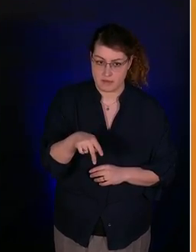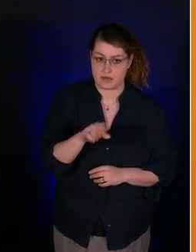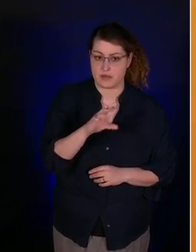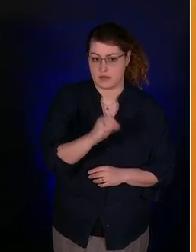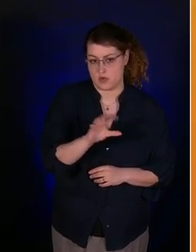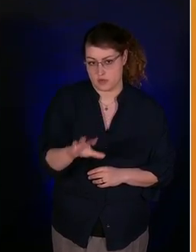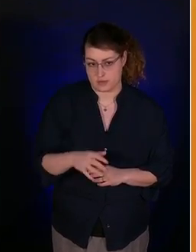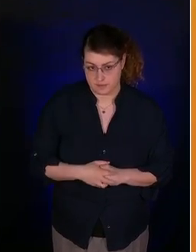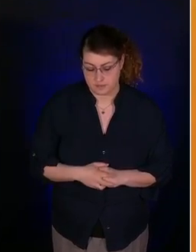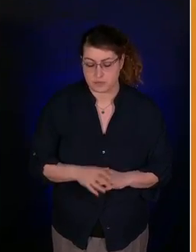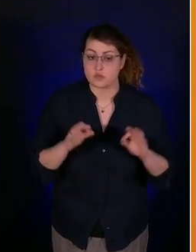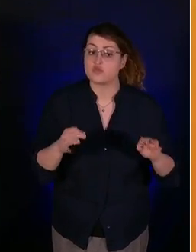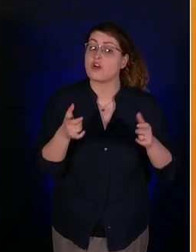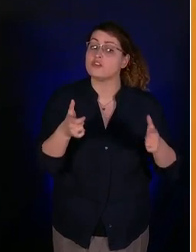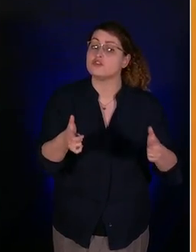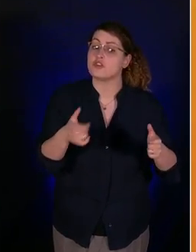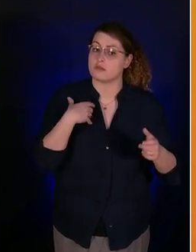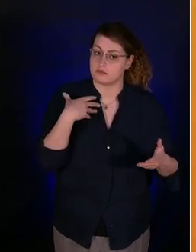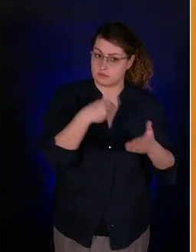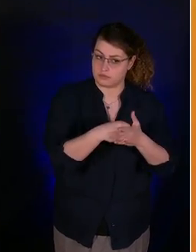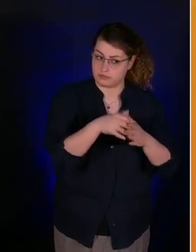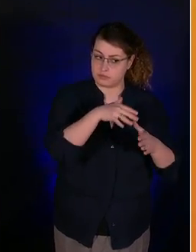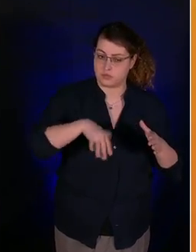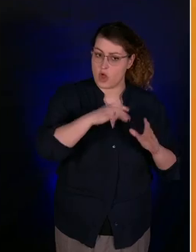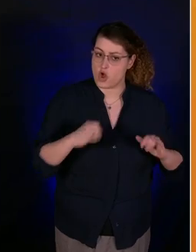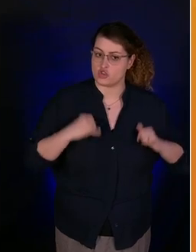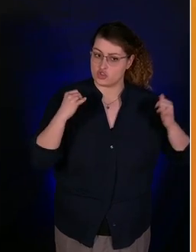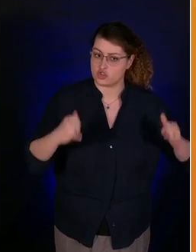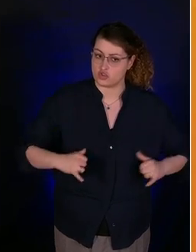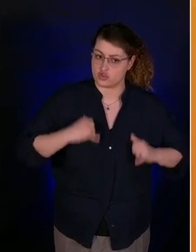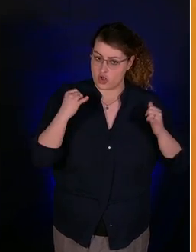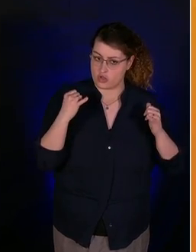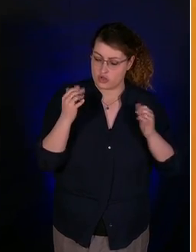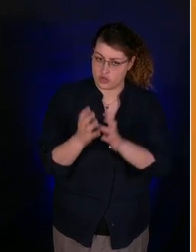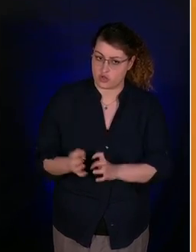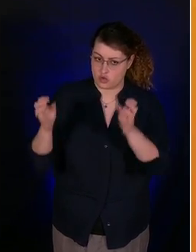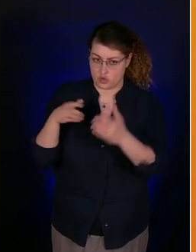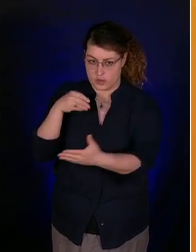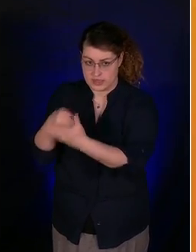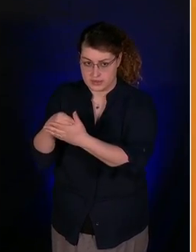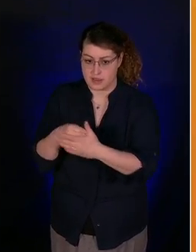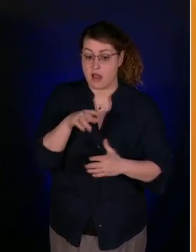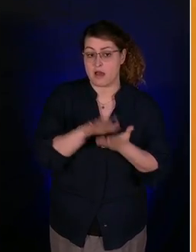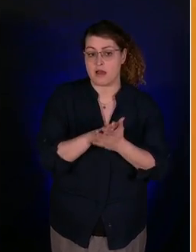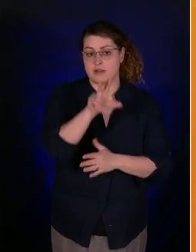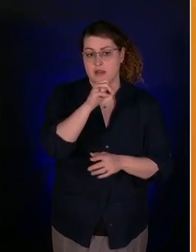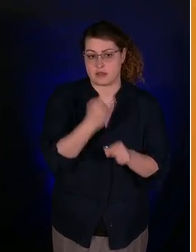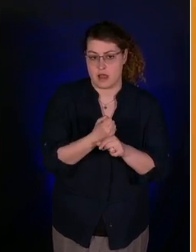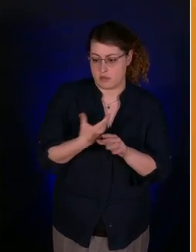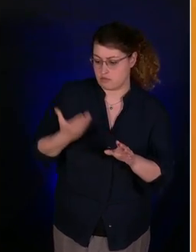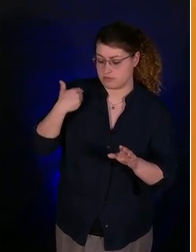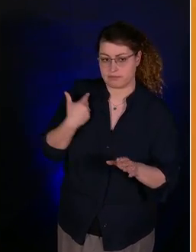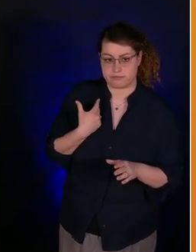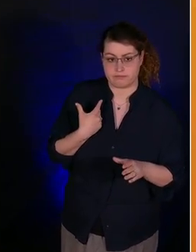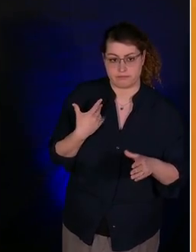05. J'ai la chance de faire partie des jeunes congressistes de 30 ans. Il y a 8 ans, je me suis syndiquée parce que des militants